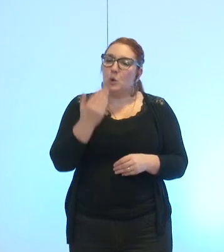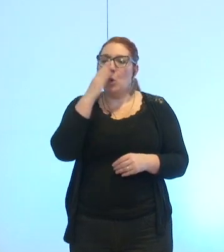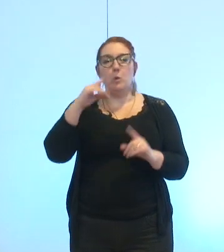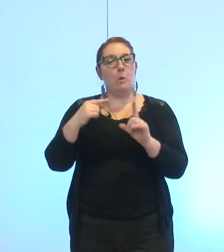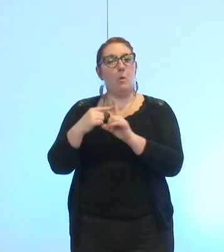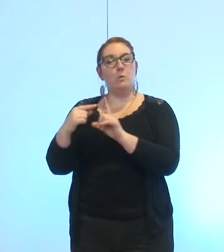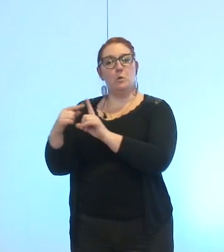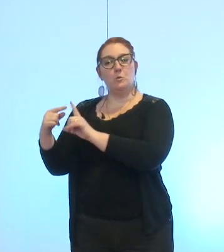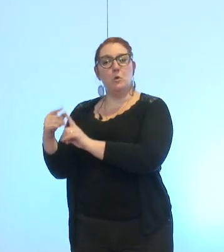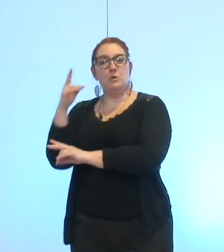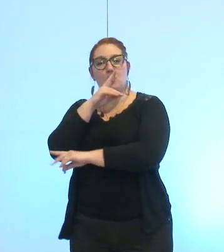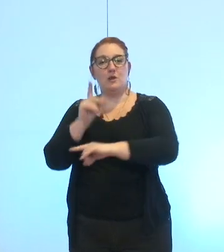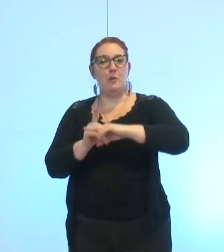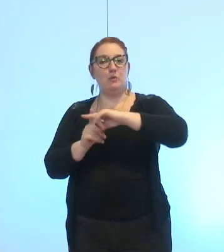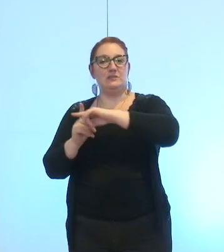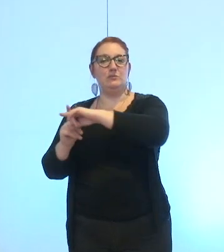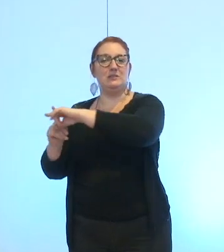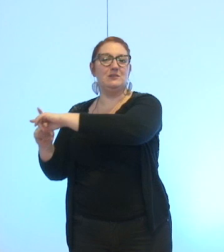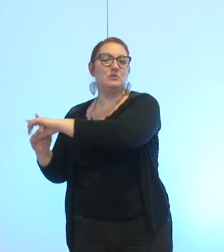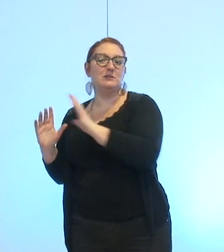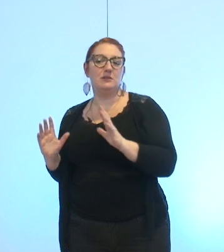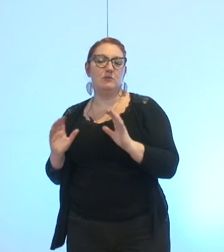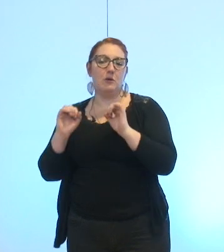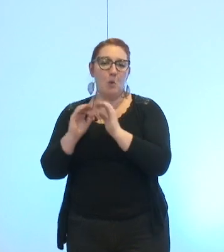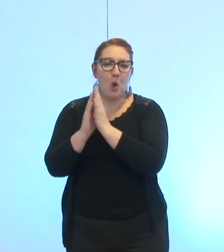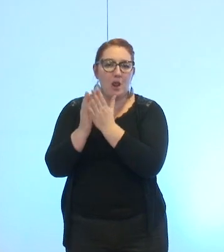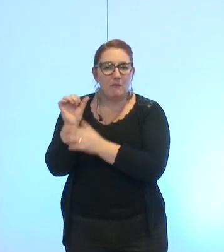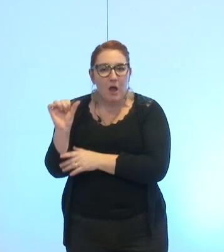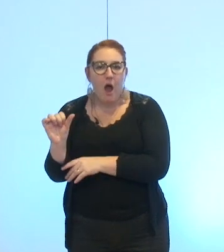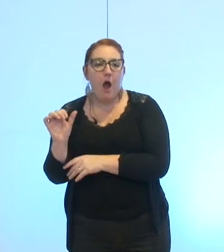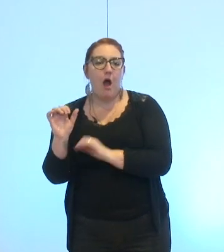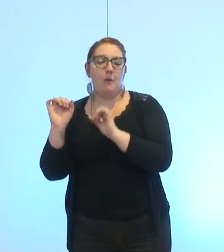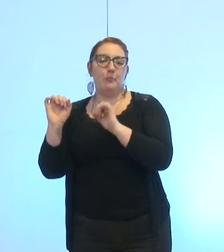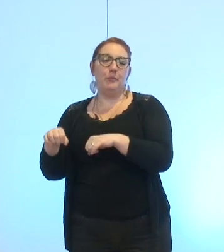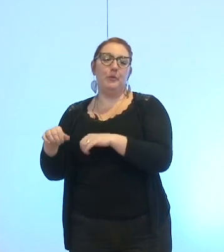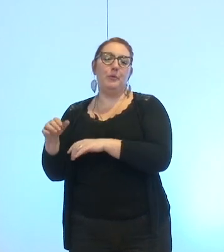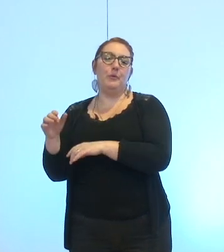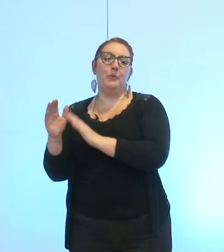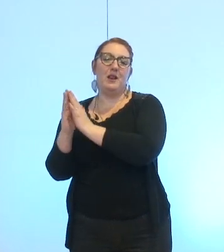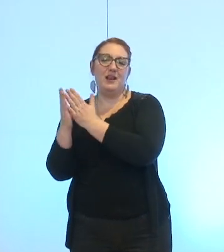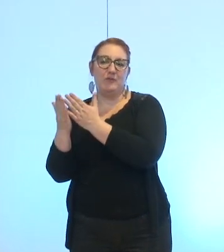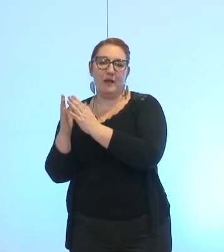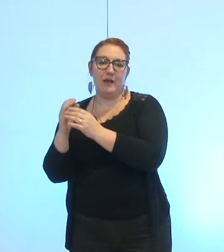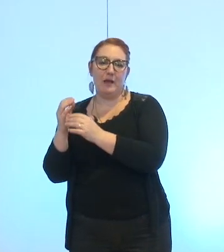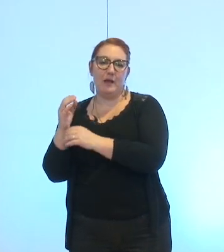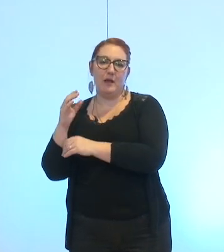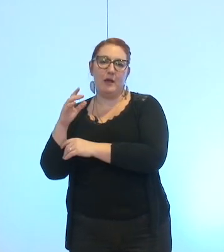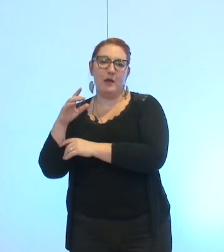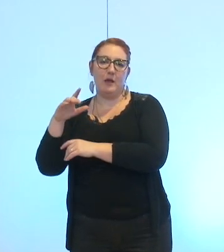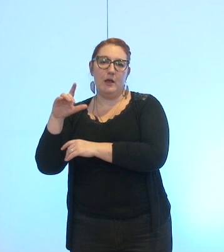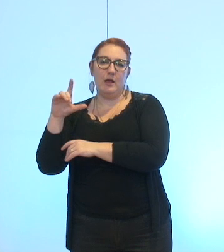général positifs peut s'agir d'un livr à peut s'agir d'un livret pour le développement